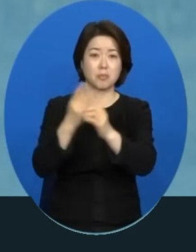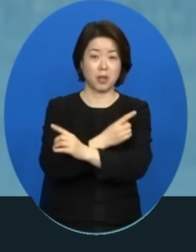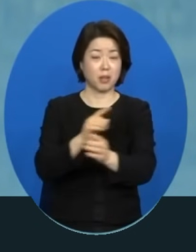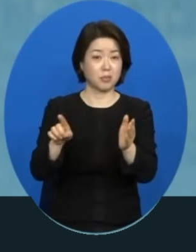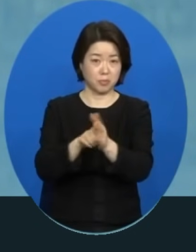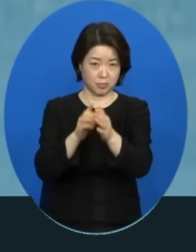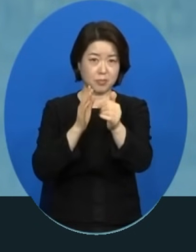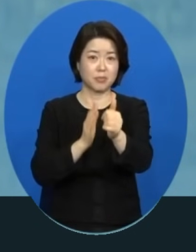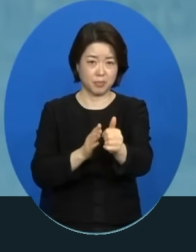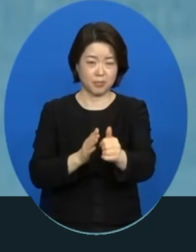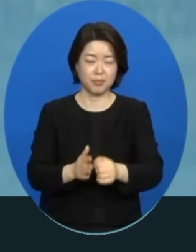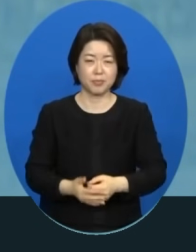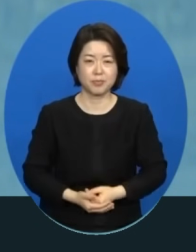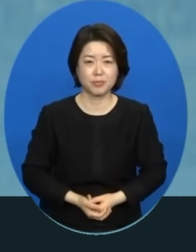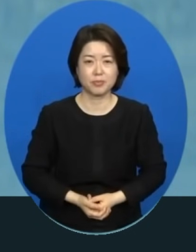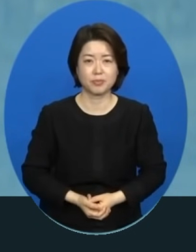축복합니다.